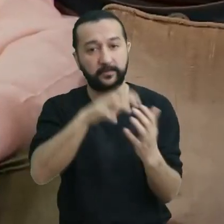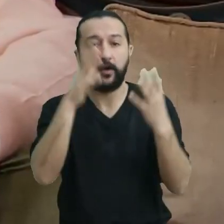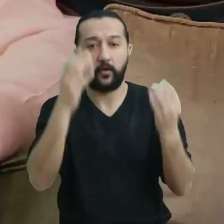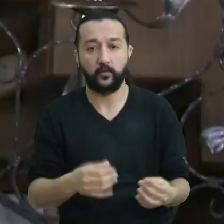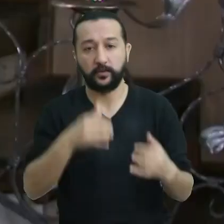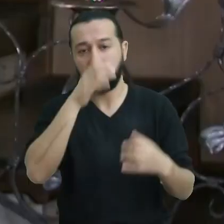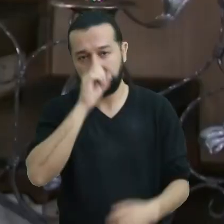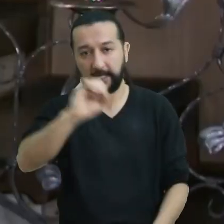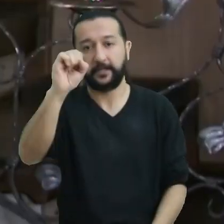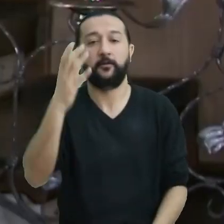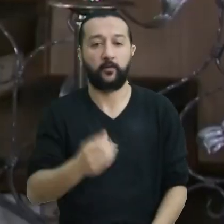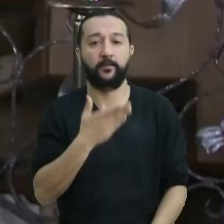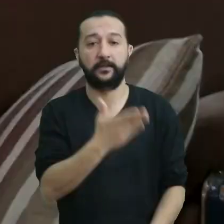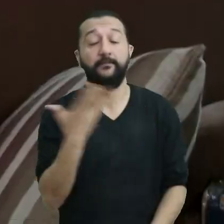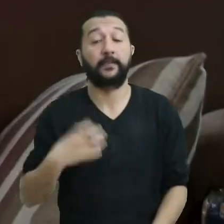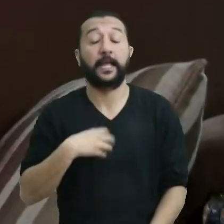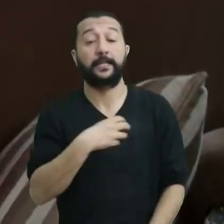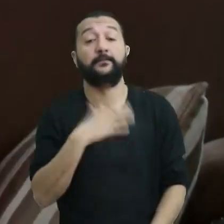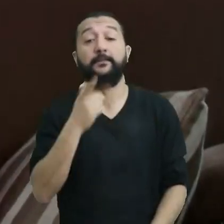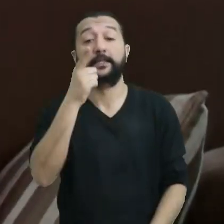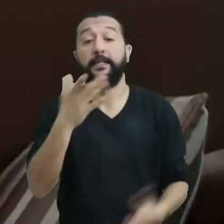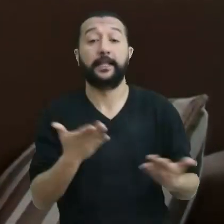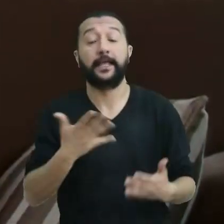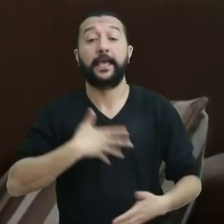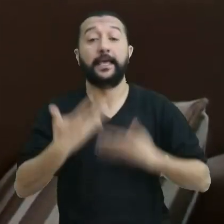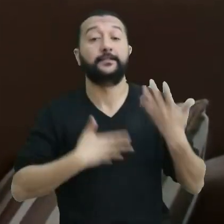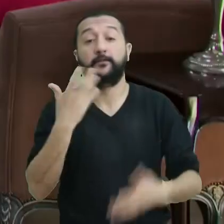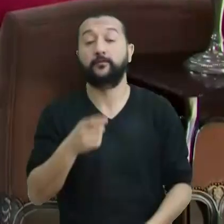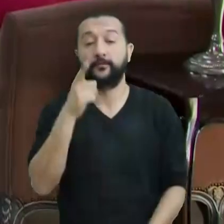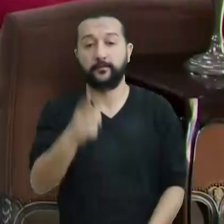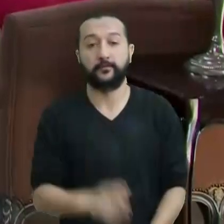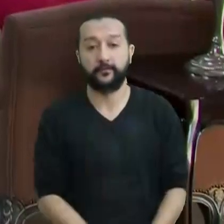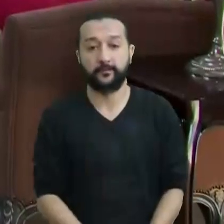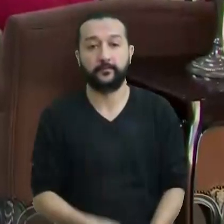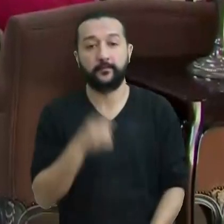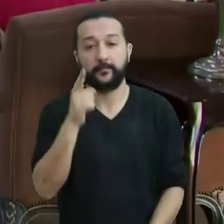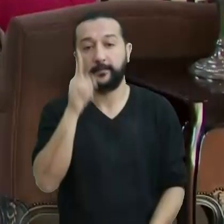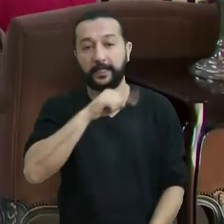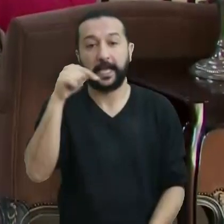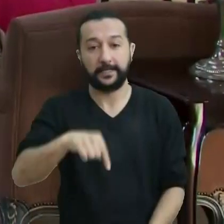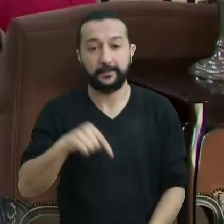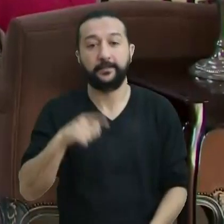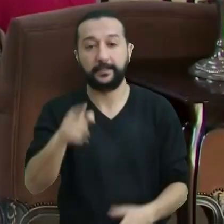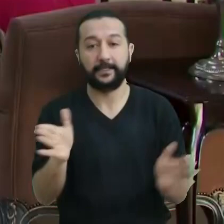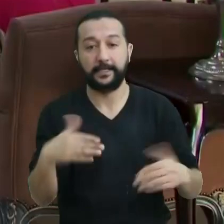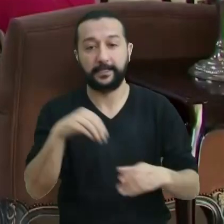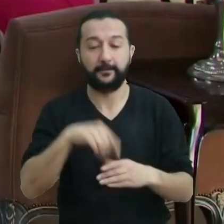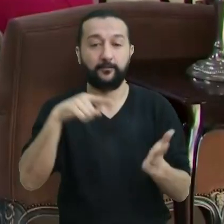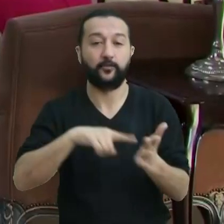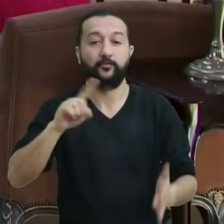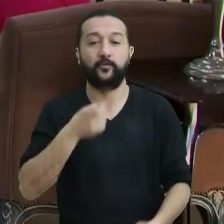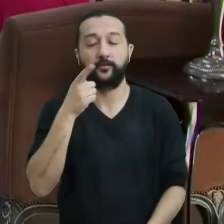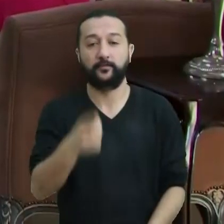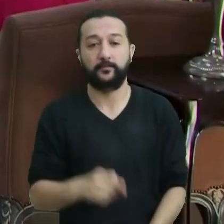dolaşır, gergedan da. Neyse anneşkocuğum, sen niye bu kadar heyecanlandın? Çünkü aşağıda sandıkta bunu